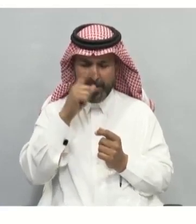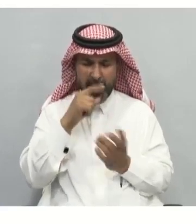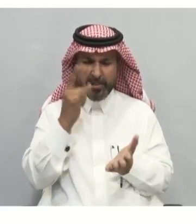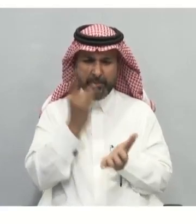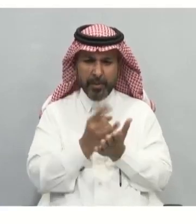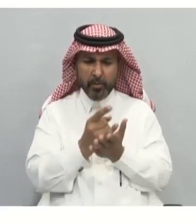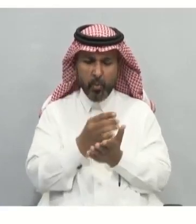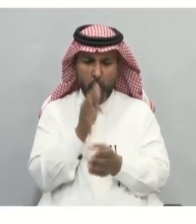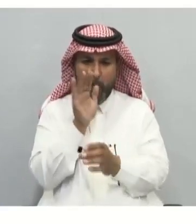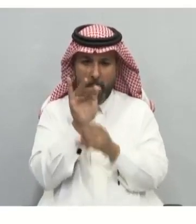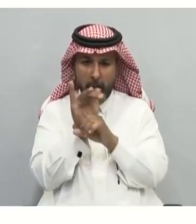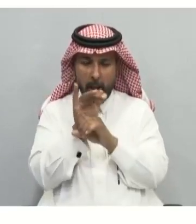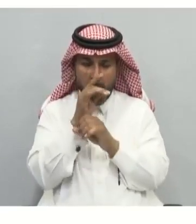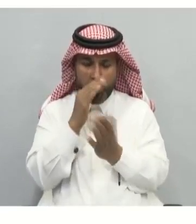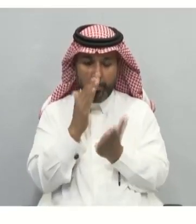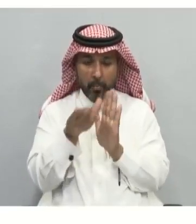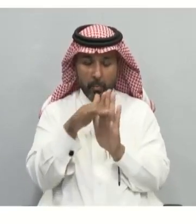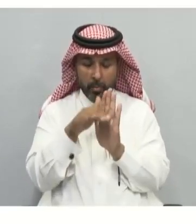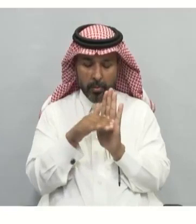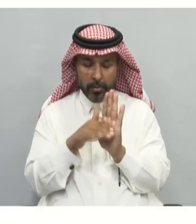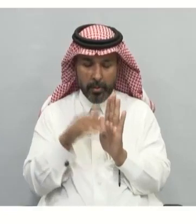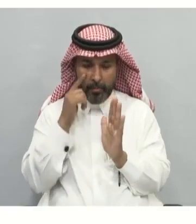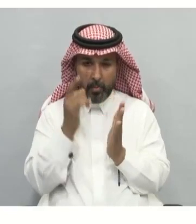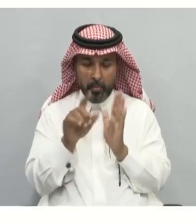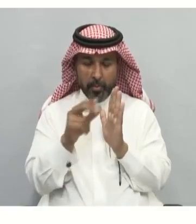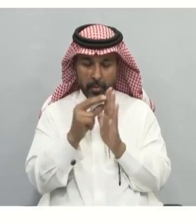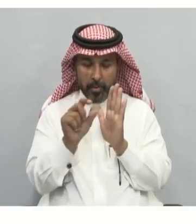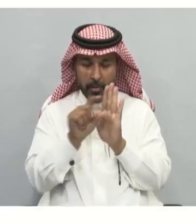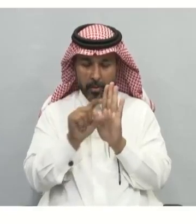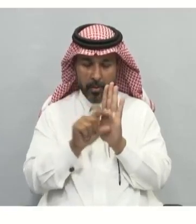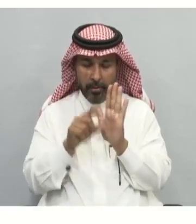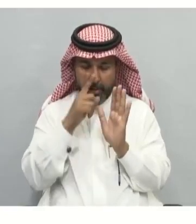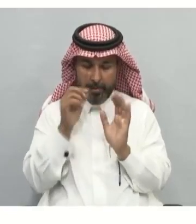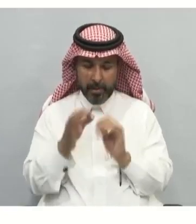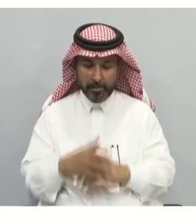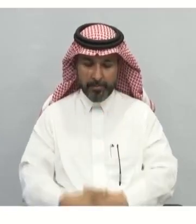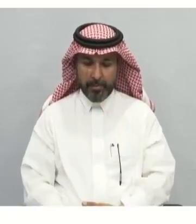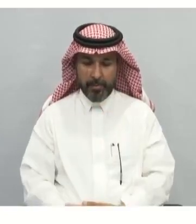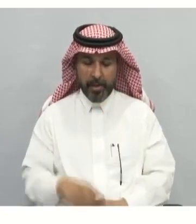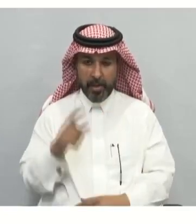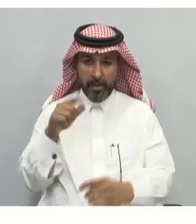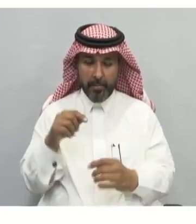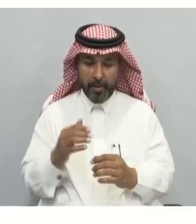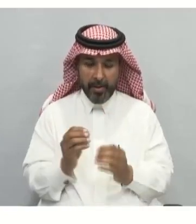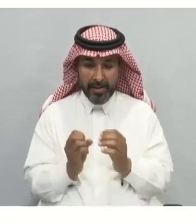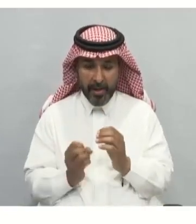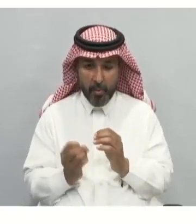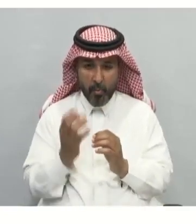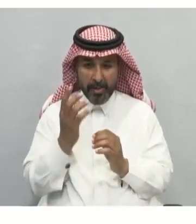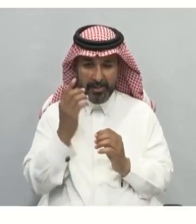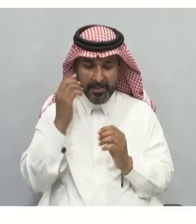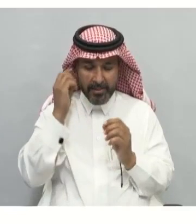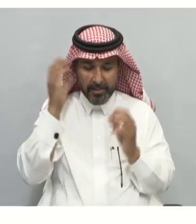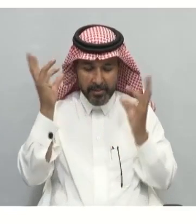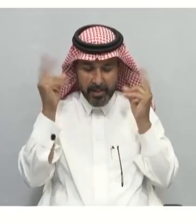وينظم امورهم ثانيا من نش في طاعه الله تعالى استحق الفضل الموعود به في